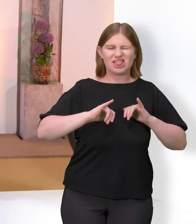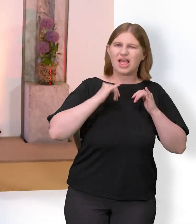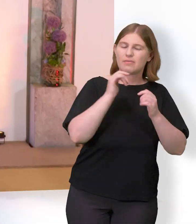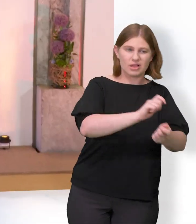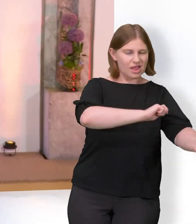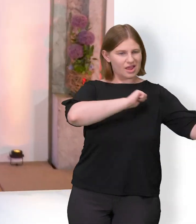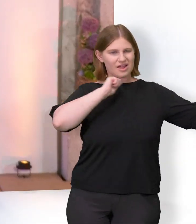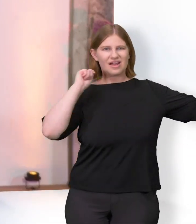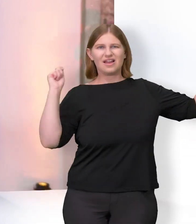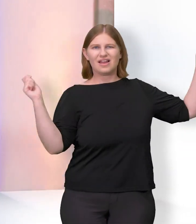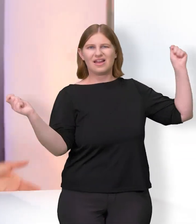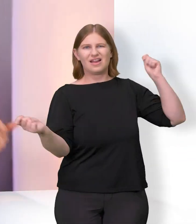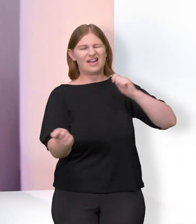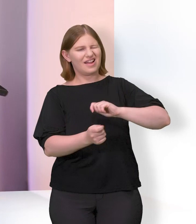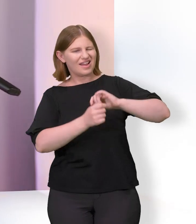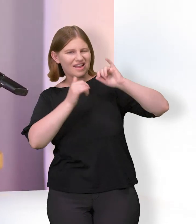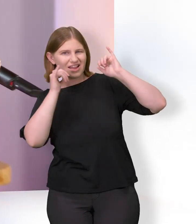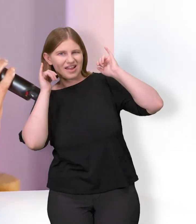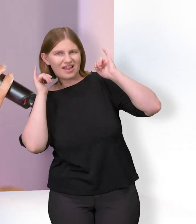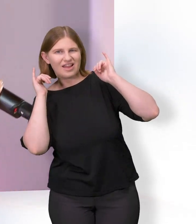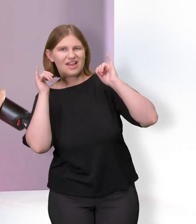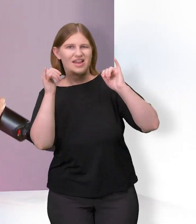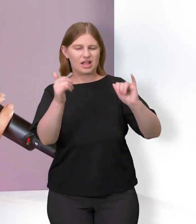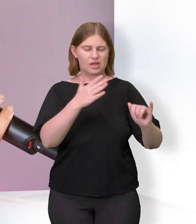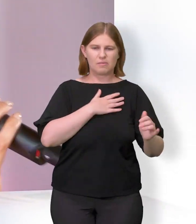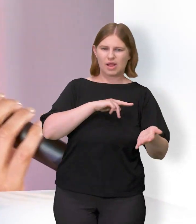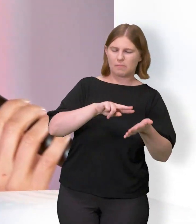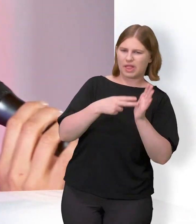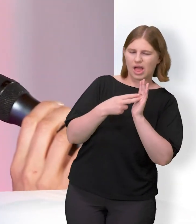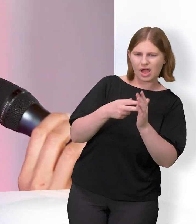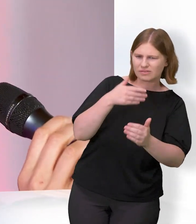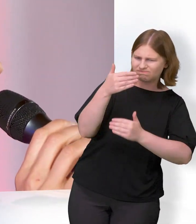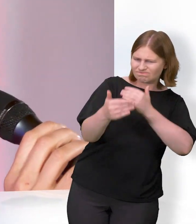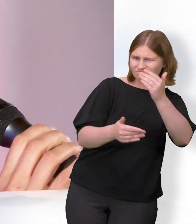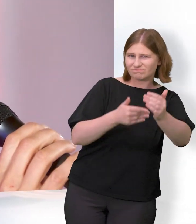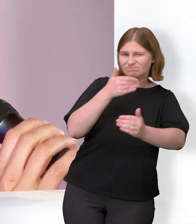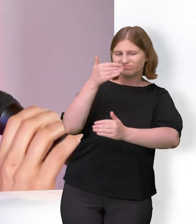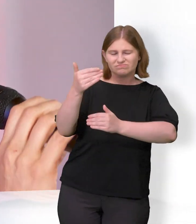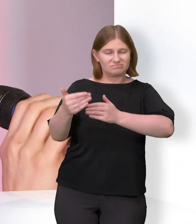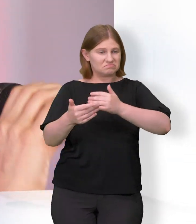Yeah, yeah, meine Pläne,